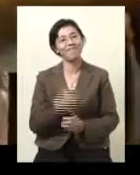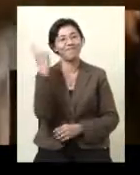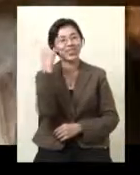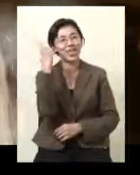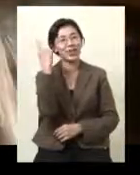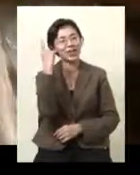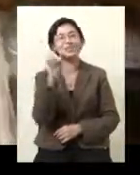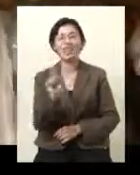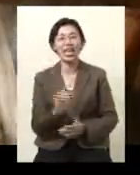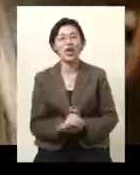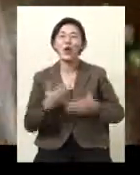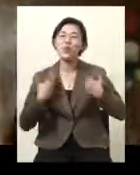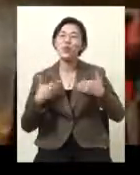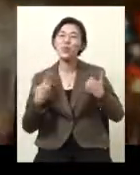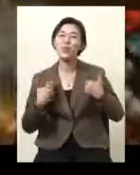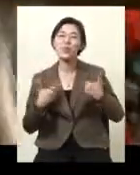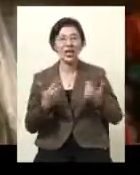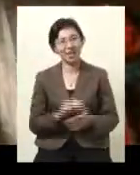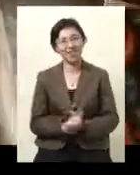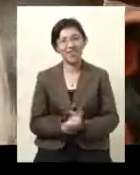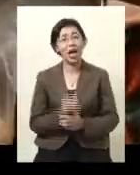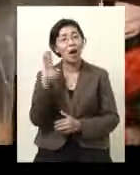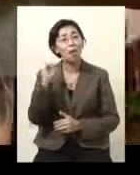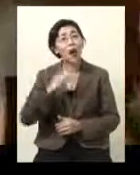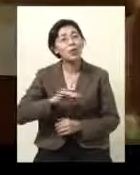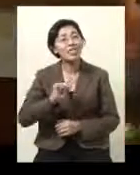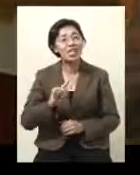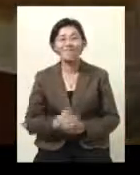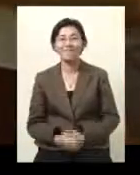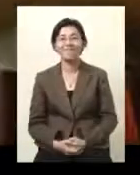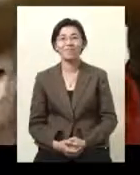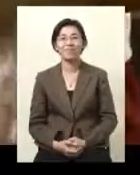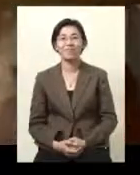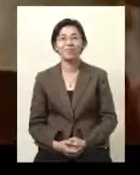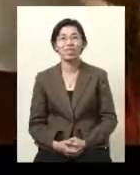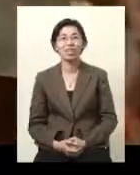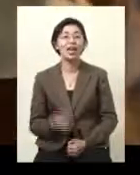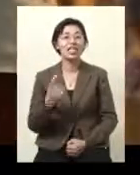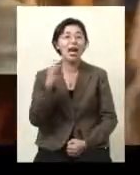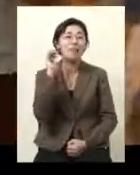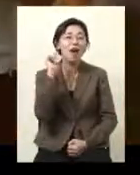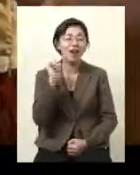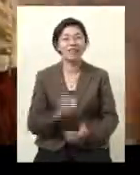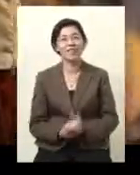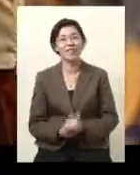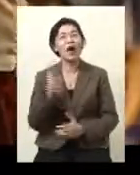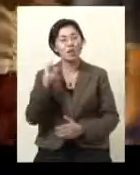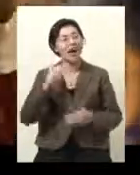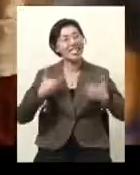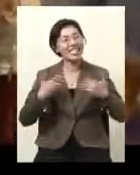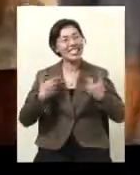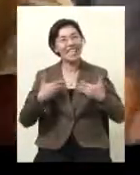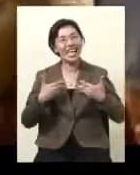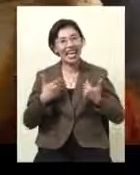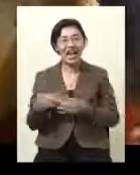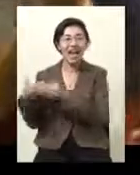เป็นไงบ้างจ้าลูกมาเที่ยวตลาด ค่ะสนุกดีค่ะ ได้ แล้วคุณพ่อล่ะคะ หนูมีแหมถามคุณพ่อเลยเหรอ ค่ะ